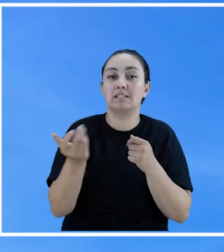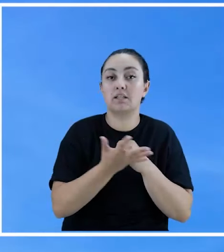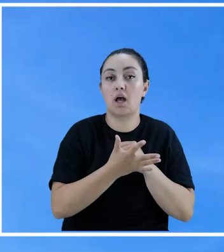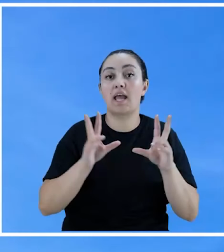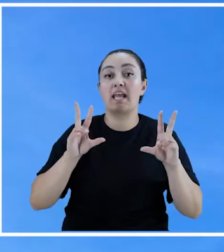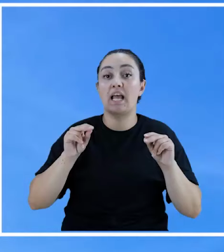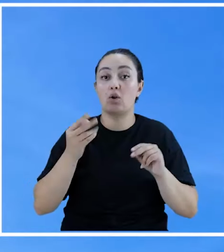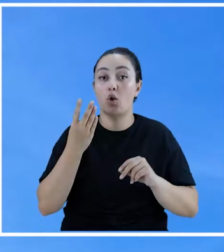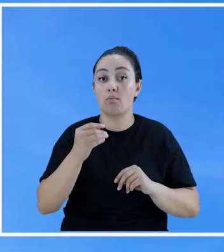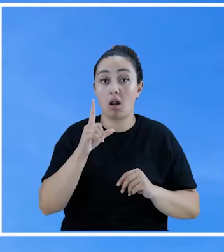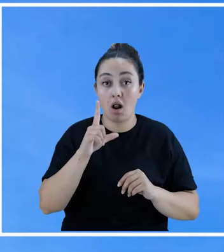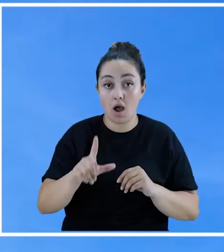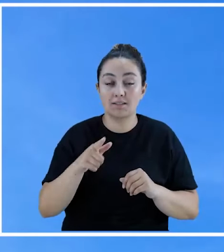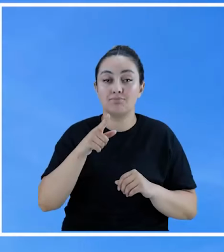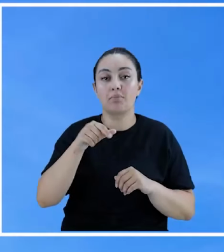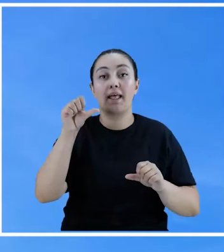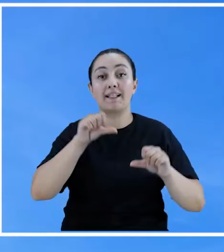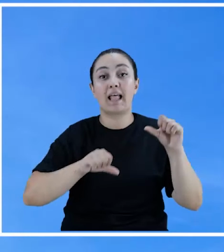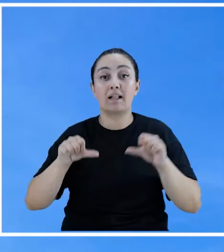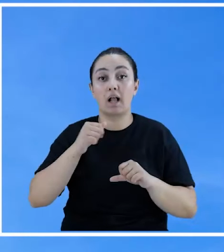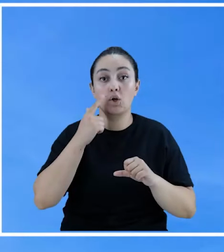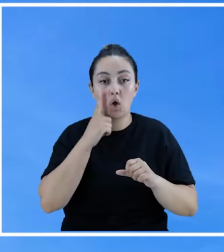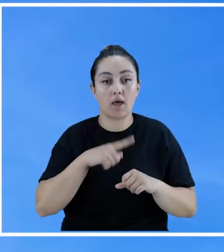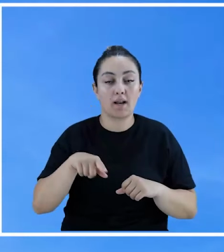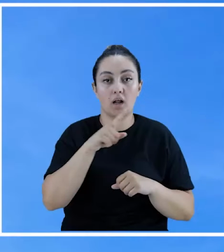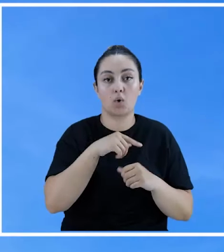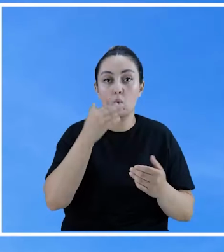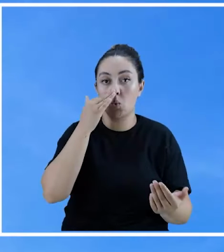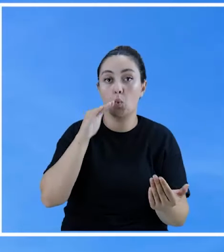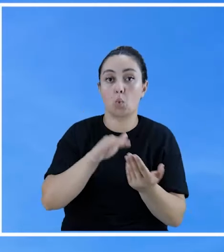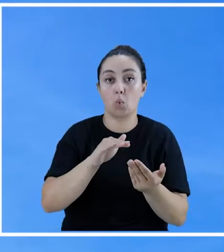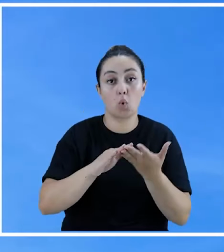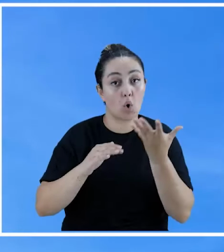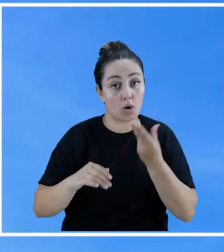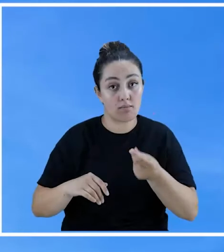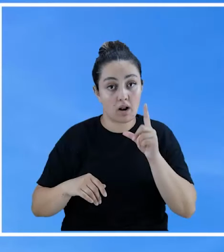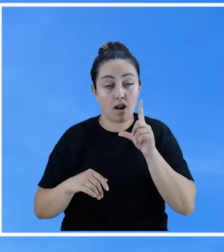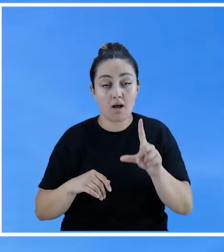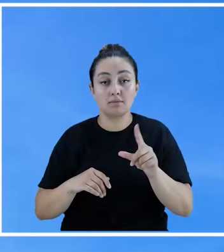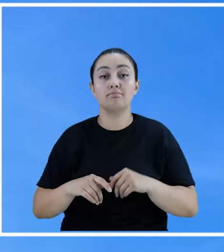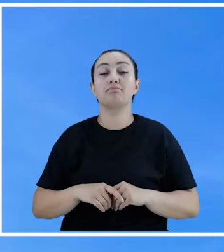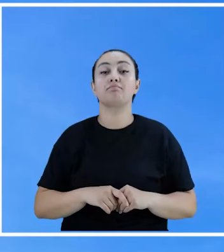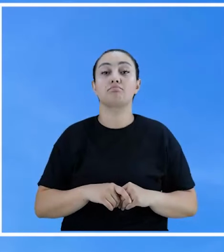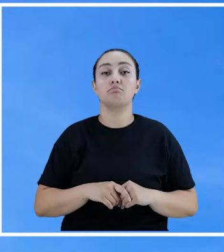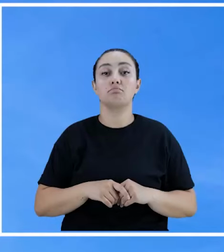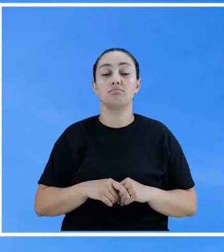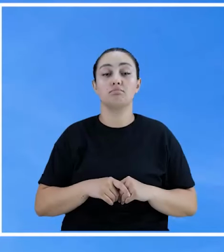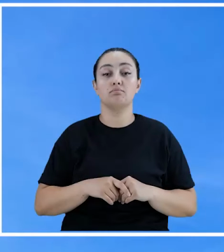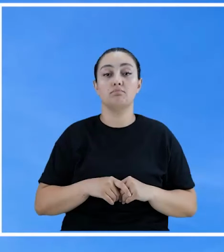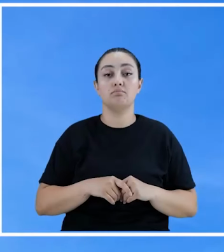olmalı, yaptığımız deneyler sahayı yansıtacak durumda olmalı. Daha sonra